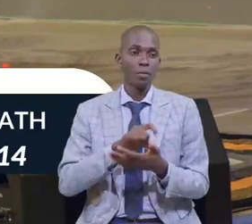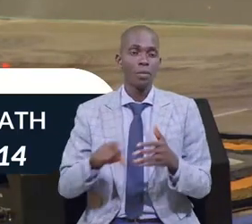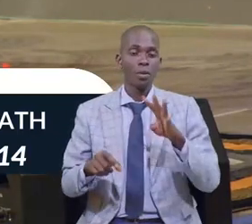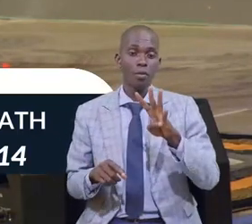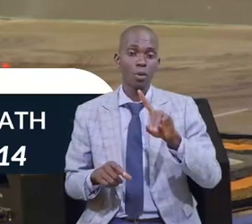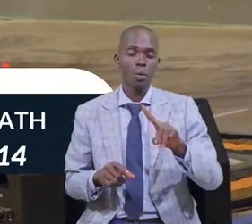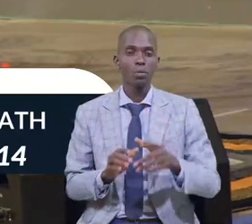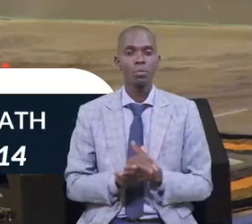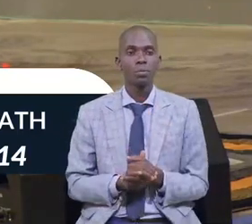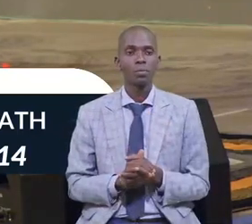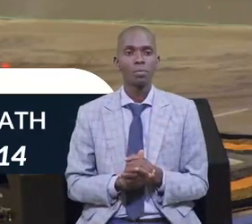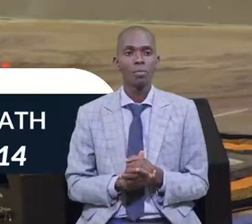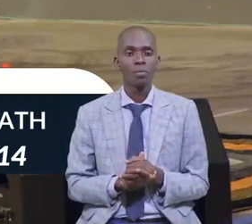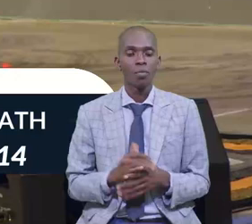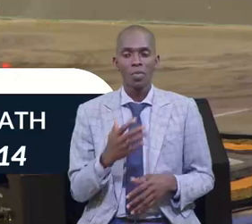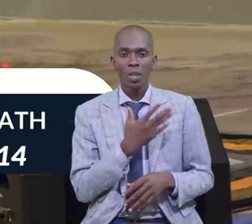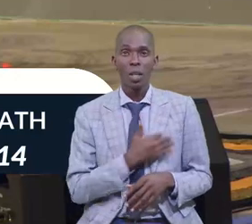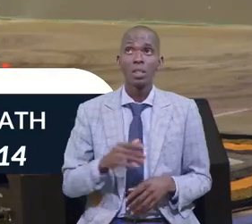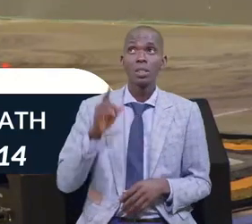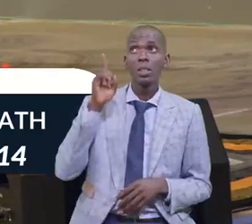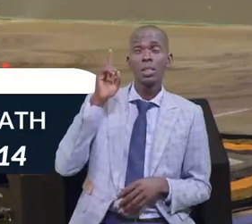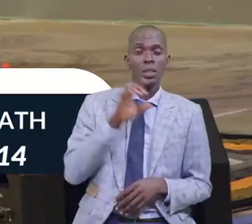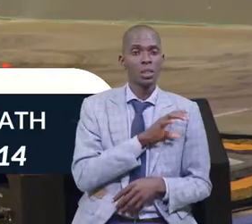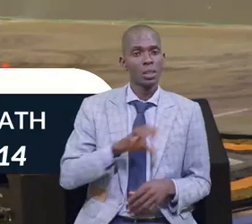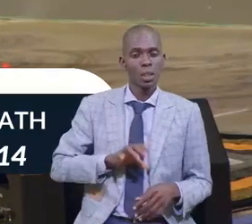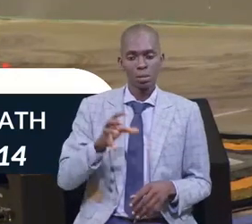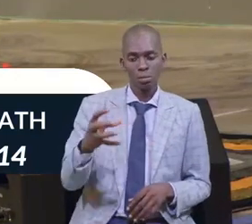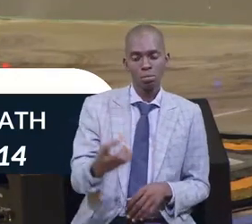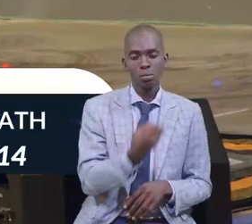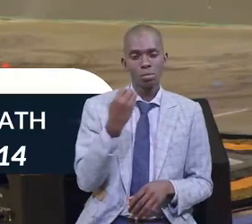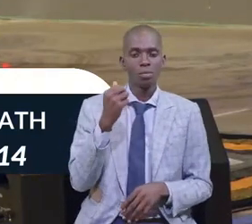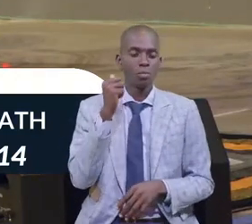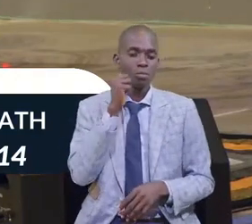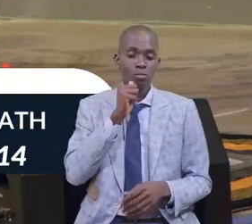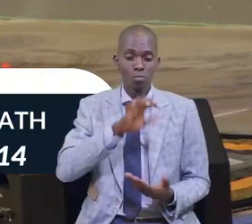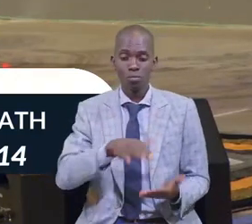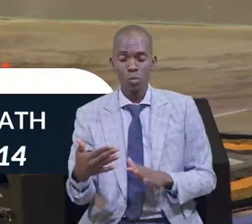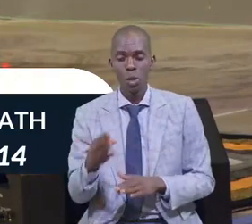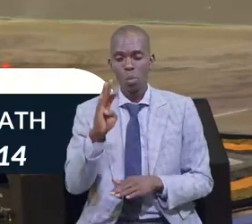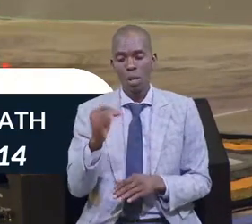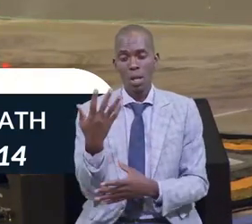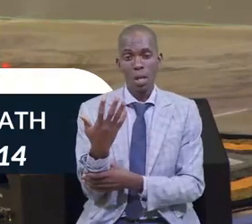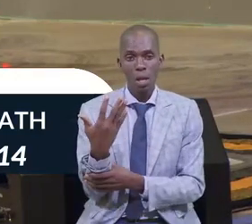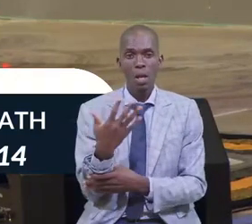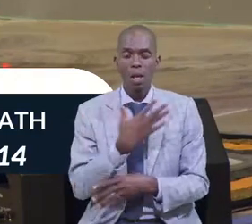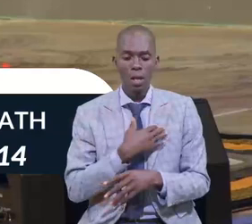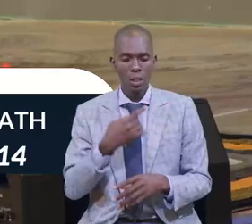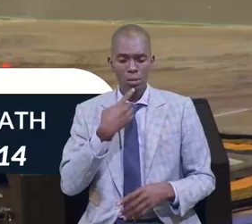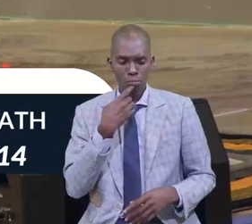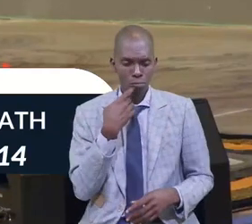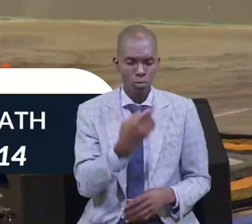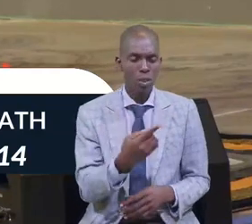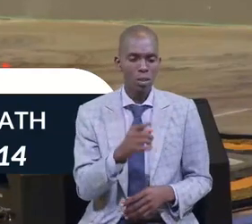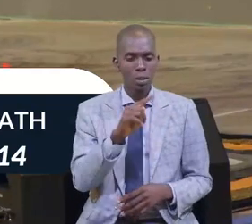Et voyons le verset 41. Il la saisit par la main et lui dit